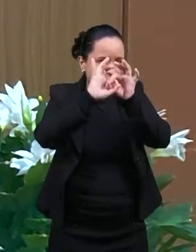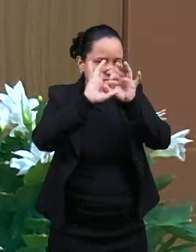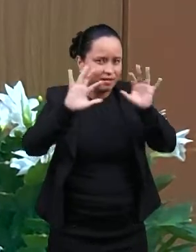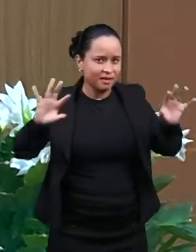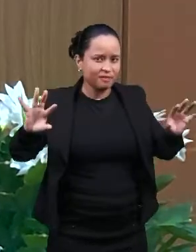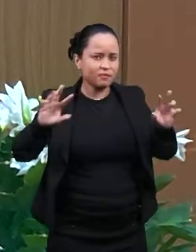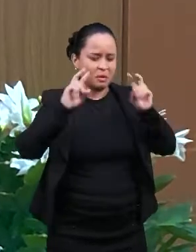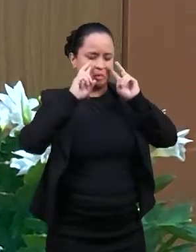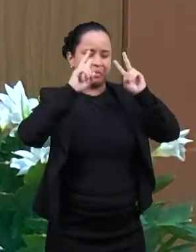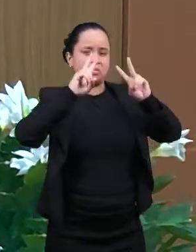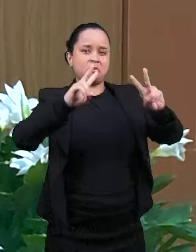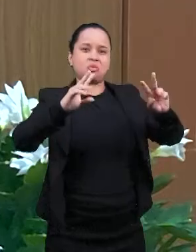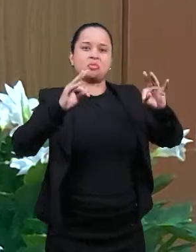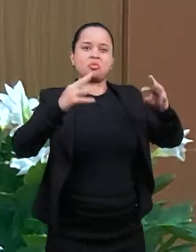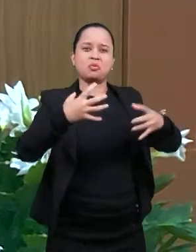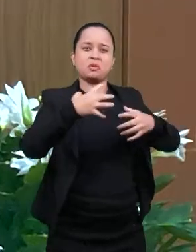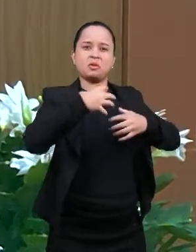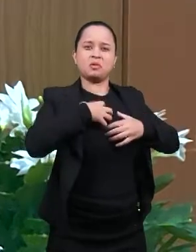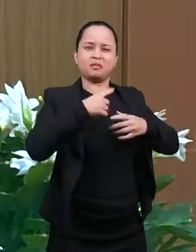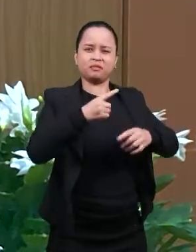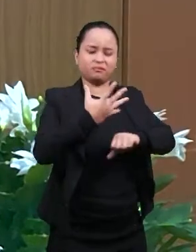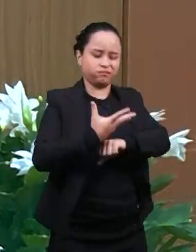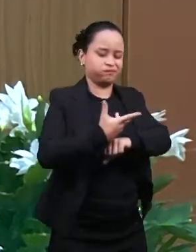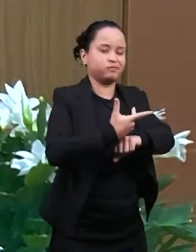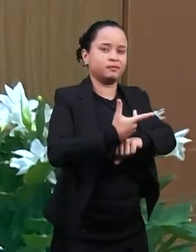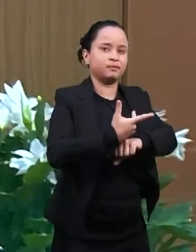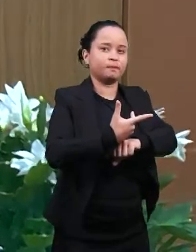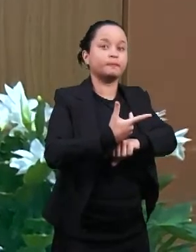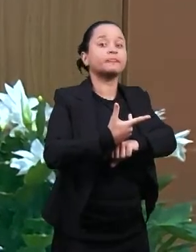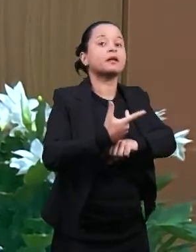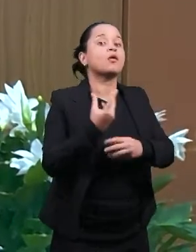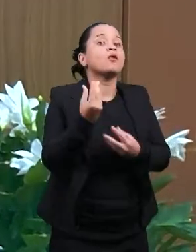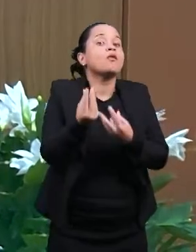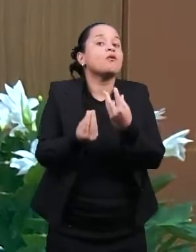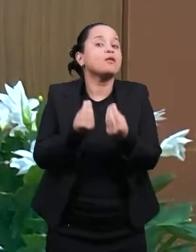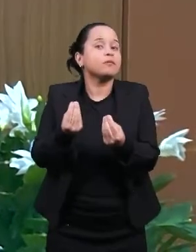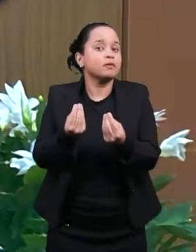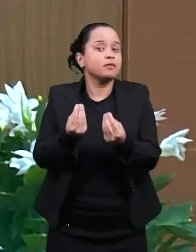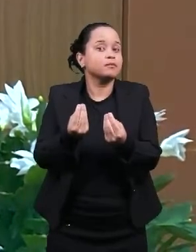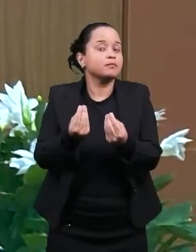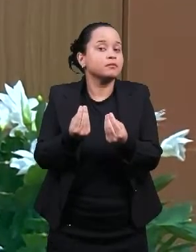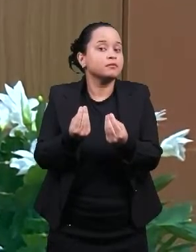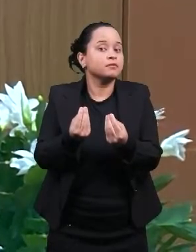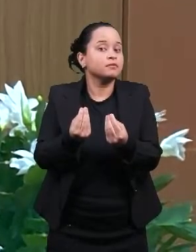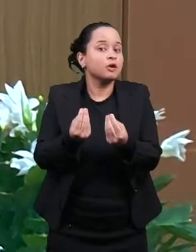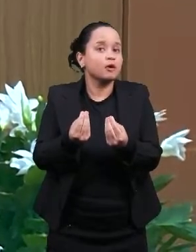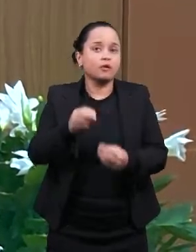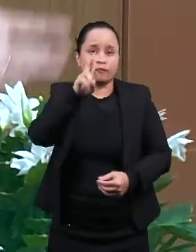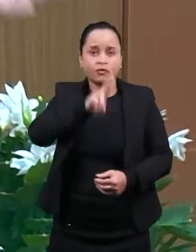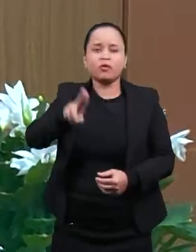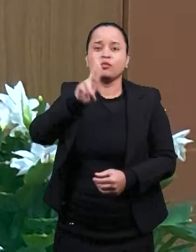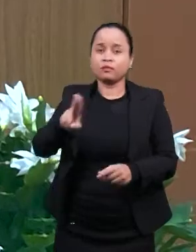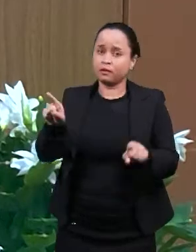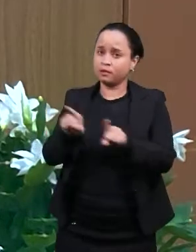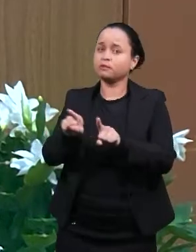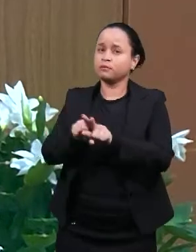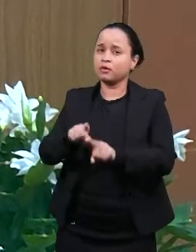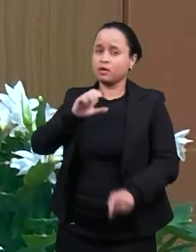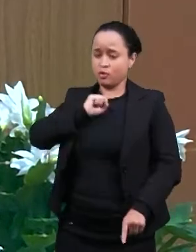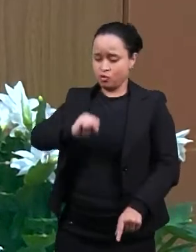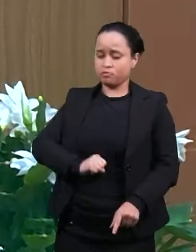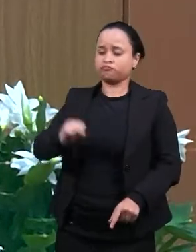И посмотрите, он как вошел даже в дом первосвященника. Он